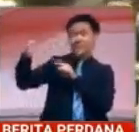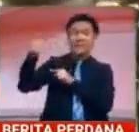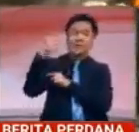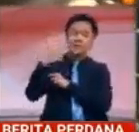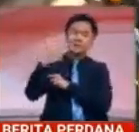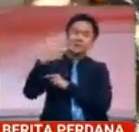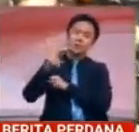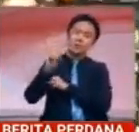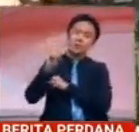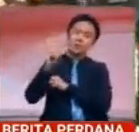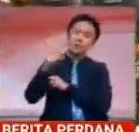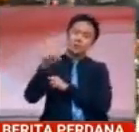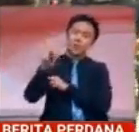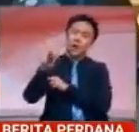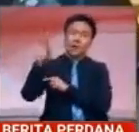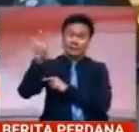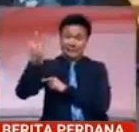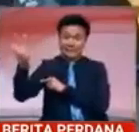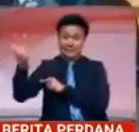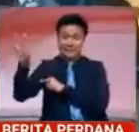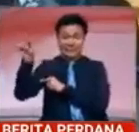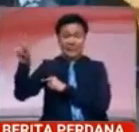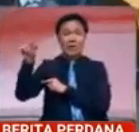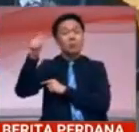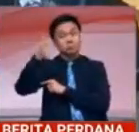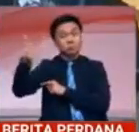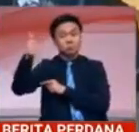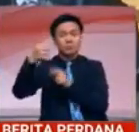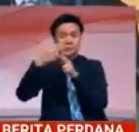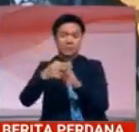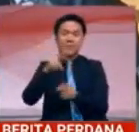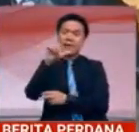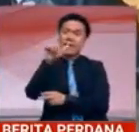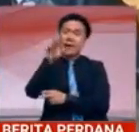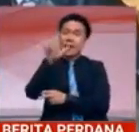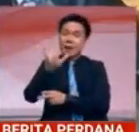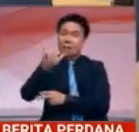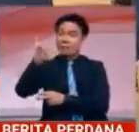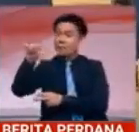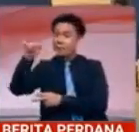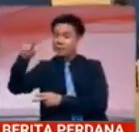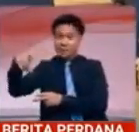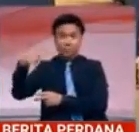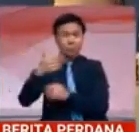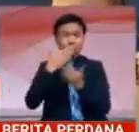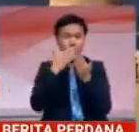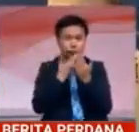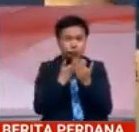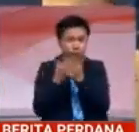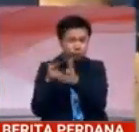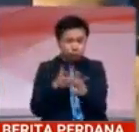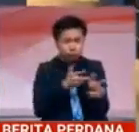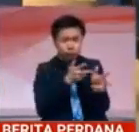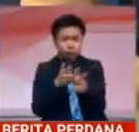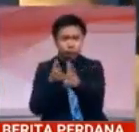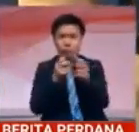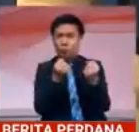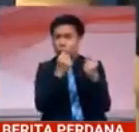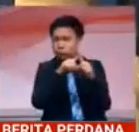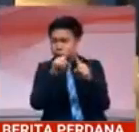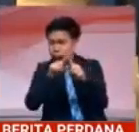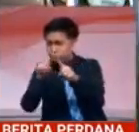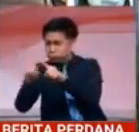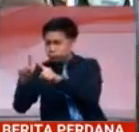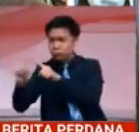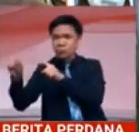HOGR77 Kuala Lumpur, Larry Yap, yakin konvoi mereka akan menjadi contoh yang baik kepada konvoi motosikal